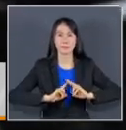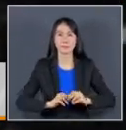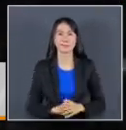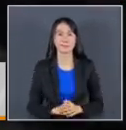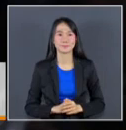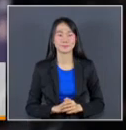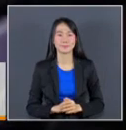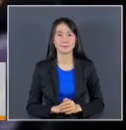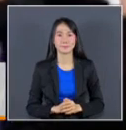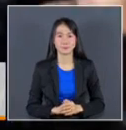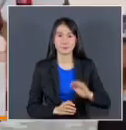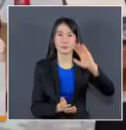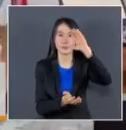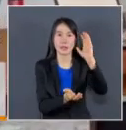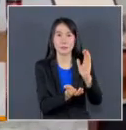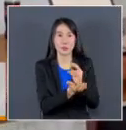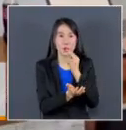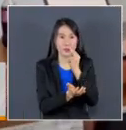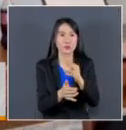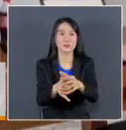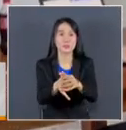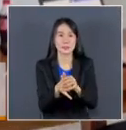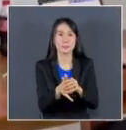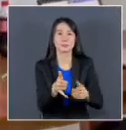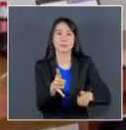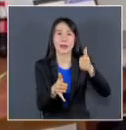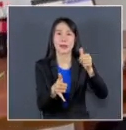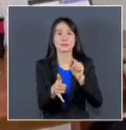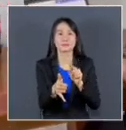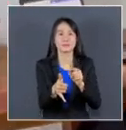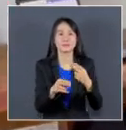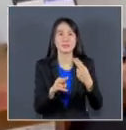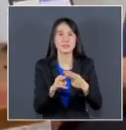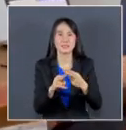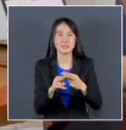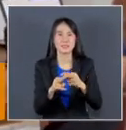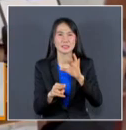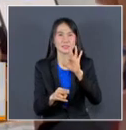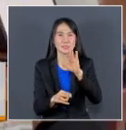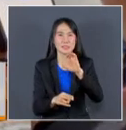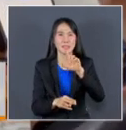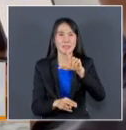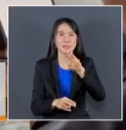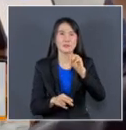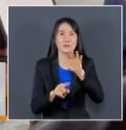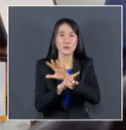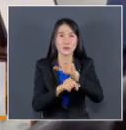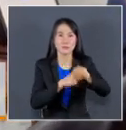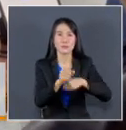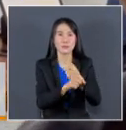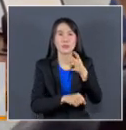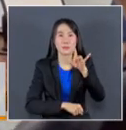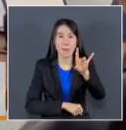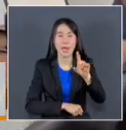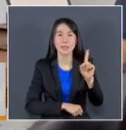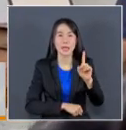สุดตำรวจค่ะแกะรอยจนตามจับแฟนหนุ่มคนนี้ได้แล้วชื่อว่าในฟิล์มอายุ18ปีไปจับได้ที่ห้องพักย่